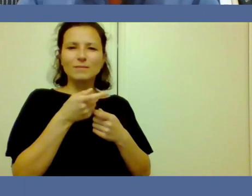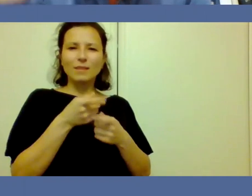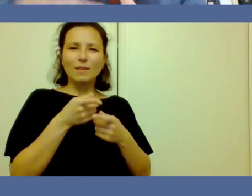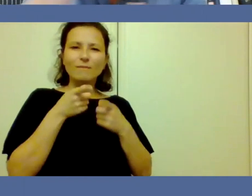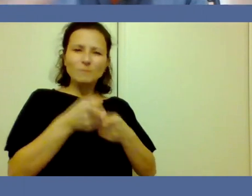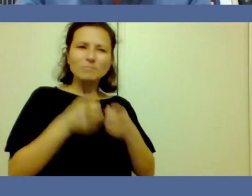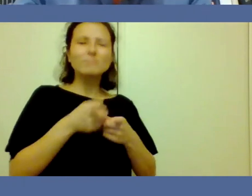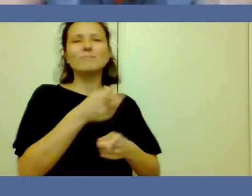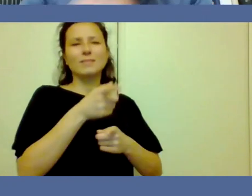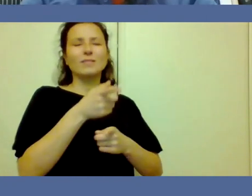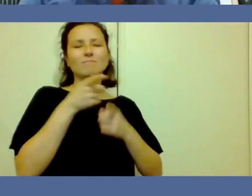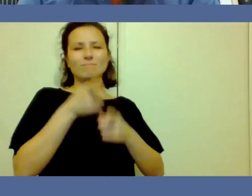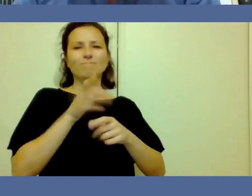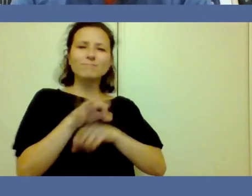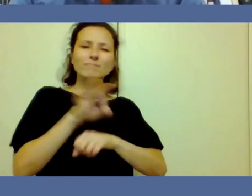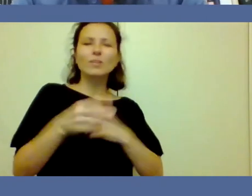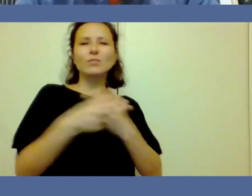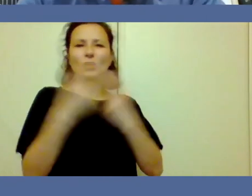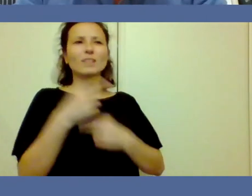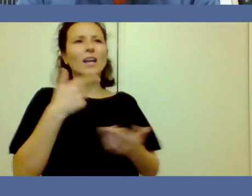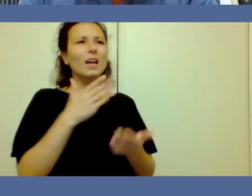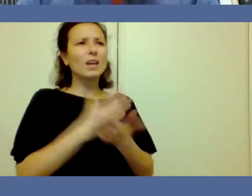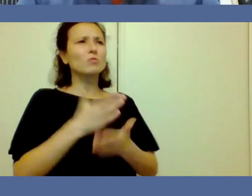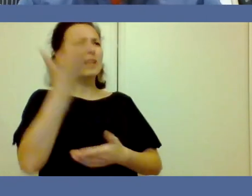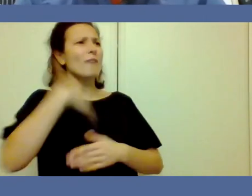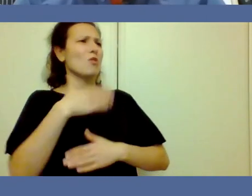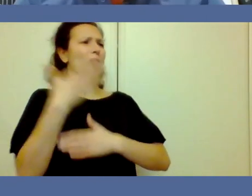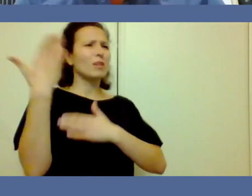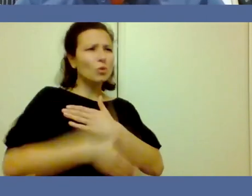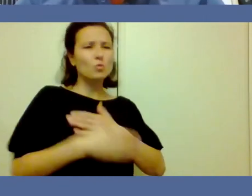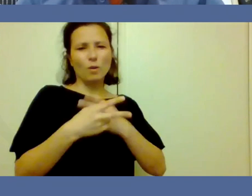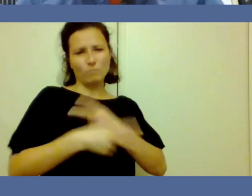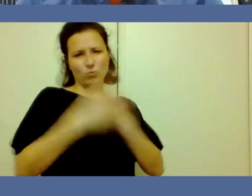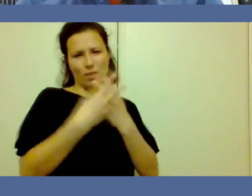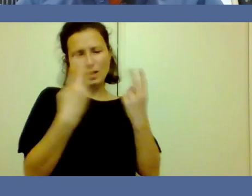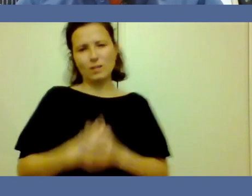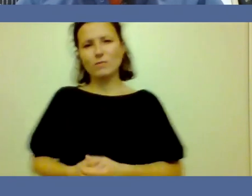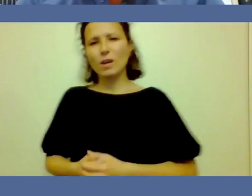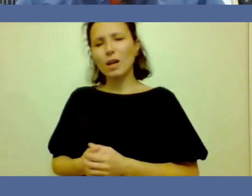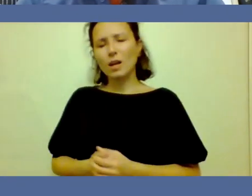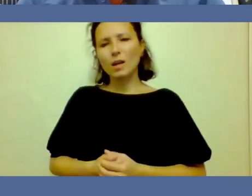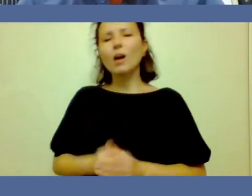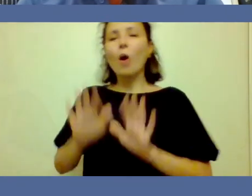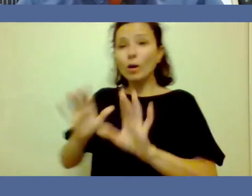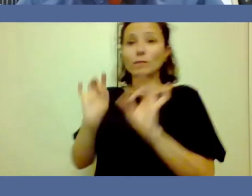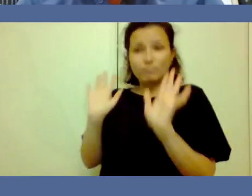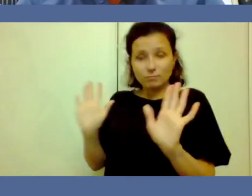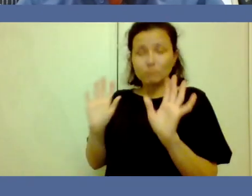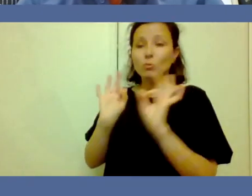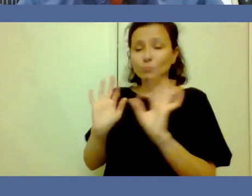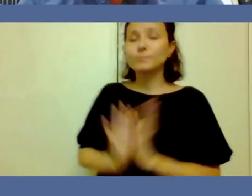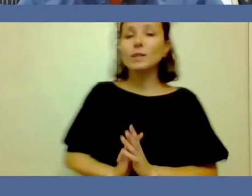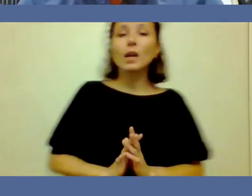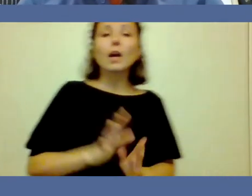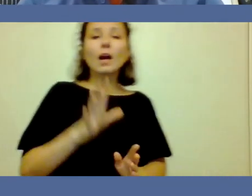skończyłam z tym. Przecinam, odcinamy się od tego. Dobra, wycofujesz się z tego. Natomiast ta infekcja na pewno była z tamtego czasu. To